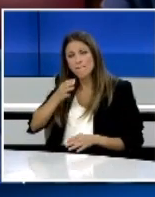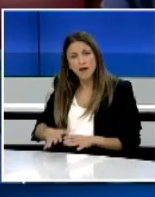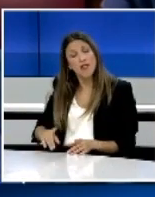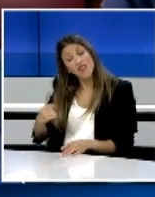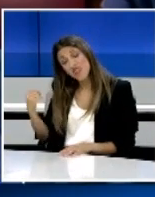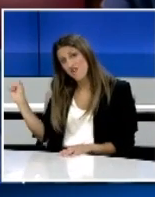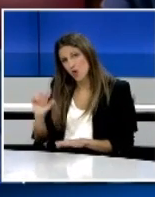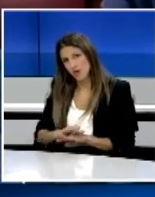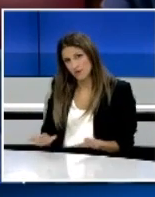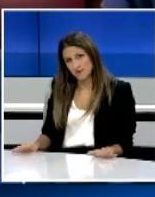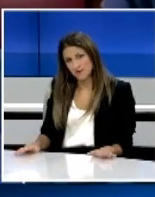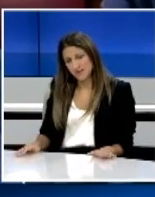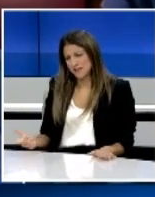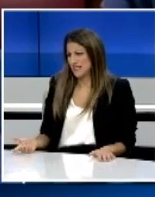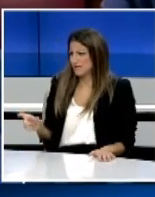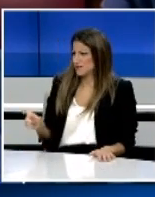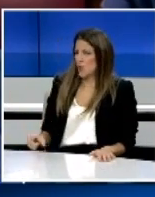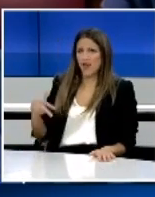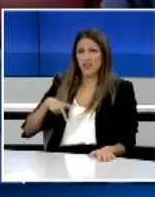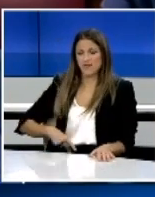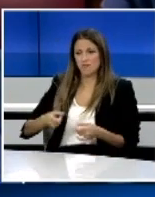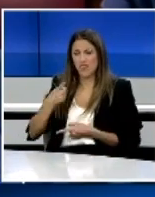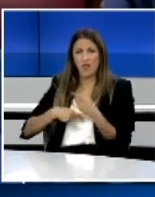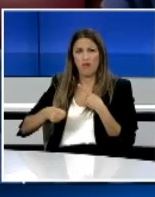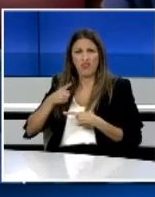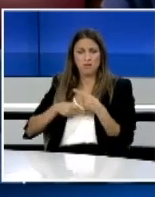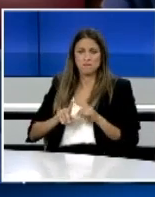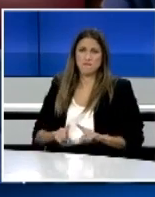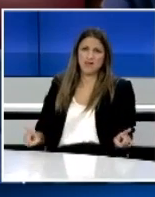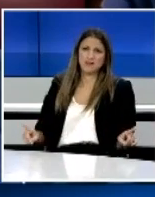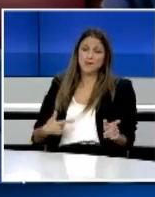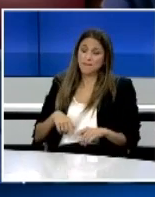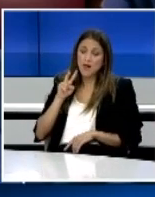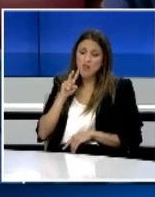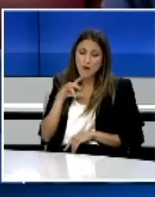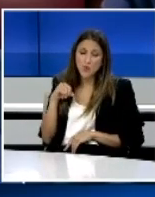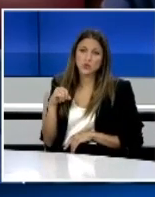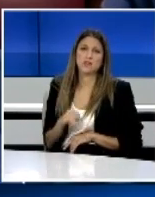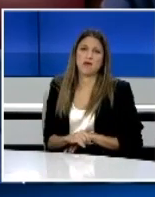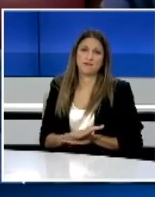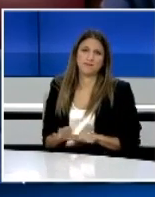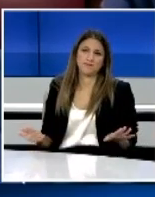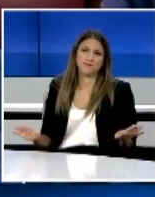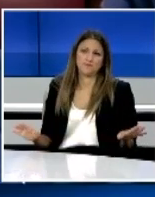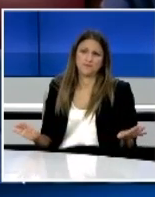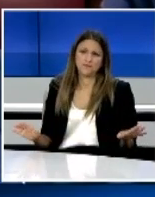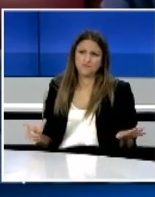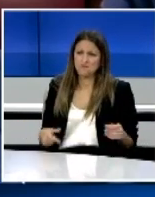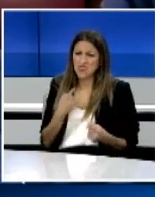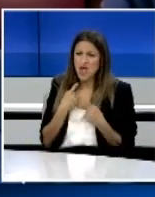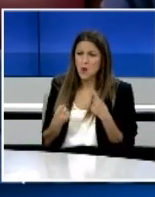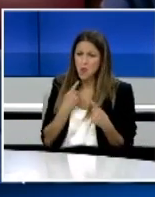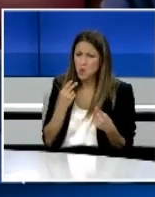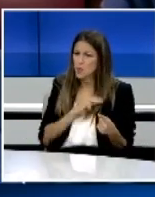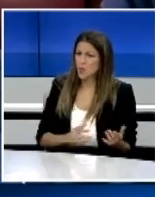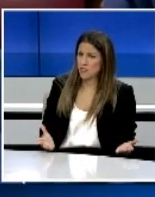αντίθετη. Μην κάνετε λοιπόν ότι δεν καταλαβαίνετε την ουσία των επιχειρημάτων και κάνουμε εδώ, διεξάγουμε ένα διάλογο